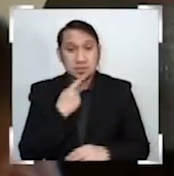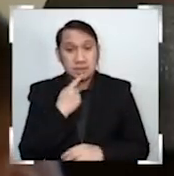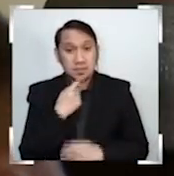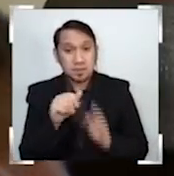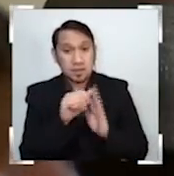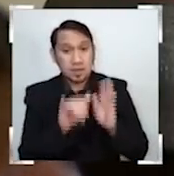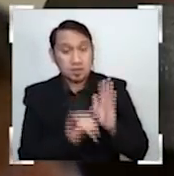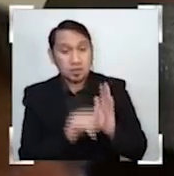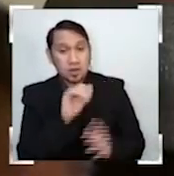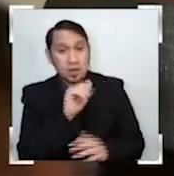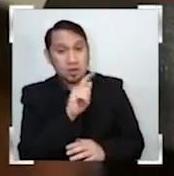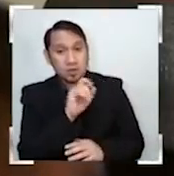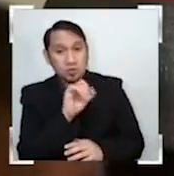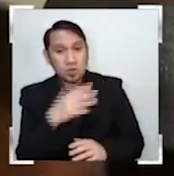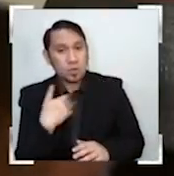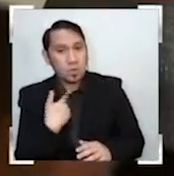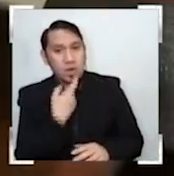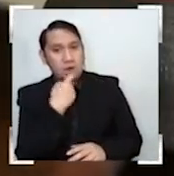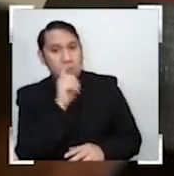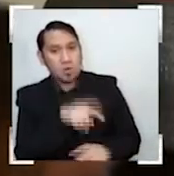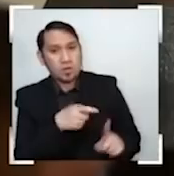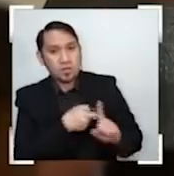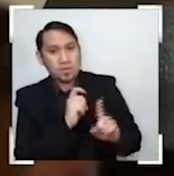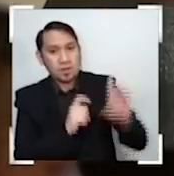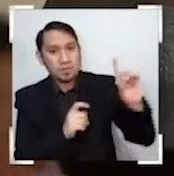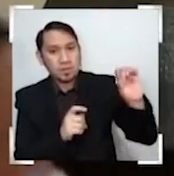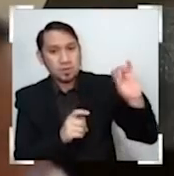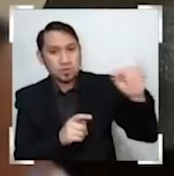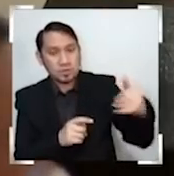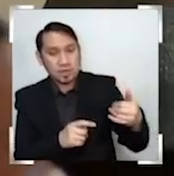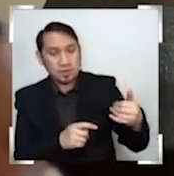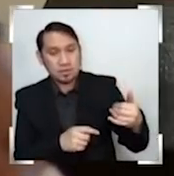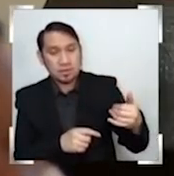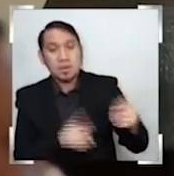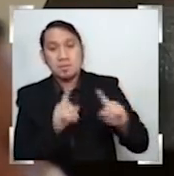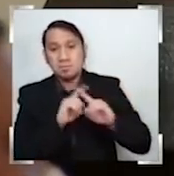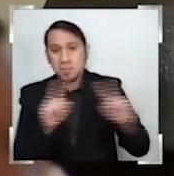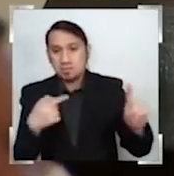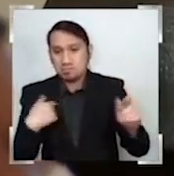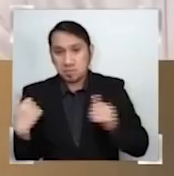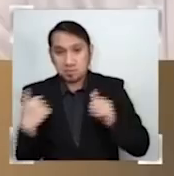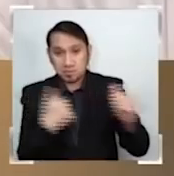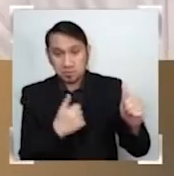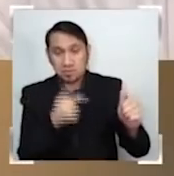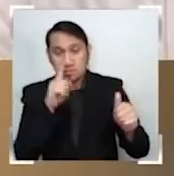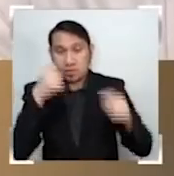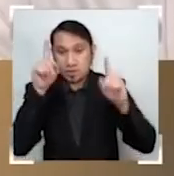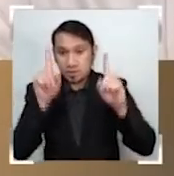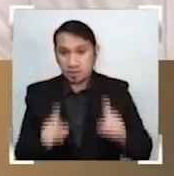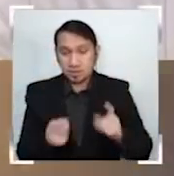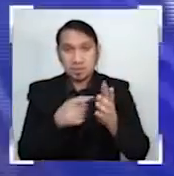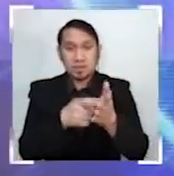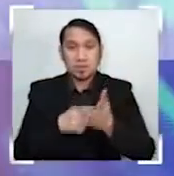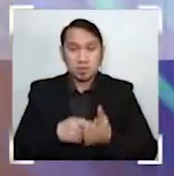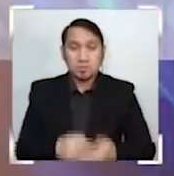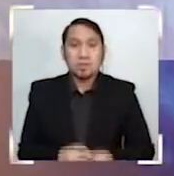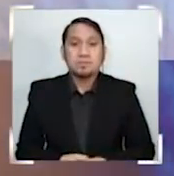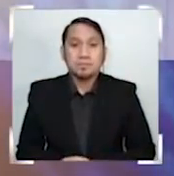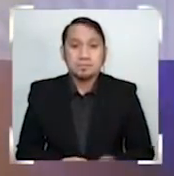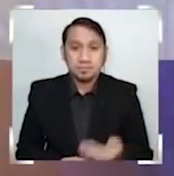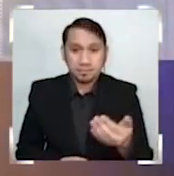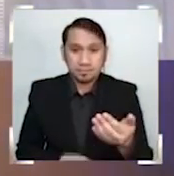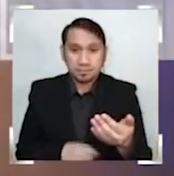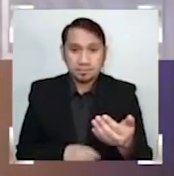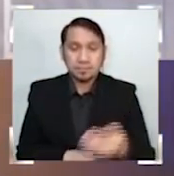siyang natatanggap na direktiba mula sa DOJ. Pero susunod daw siya sa testing requirement. Ako si Rafi Tima, ang inyong